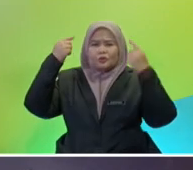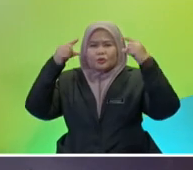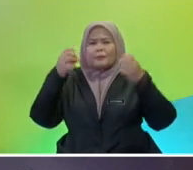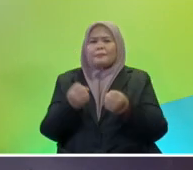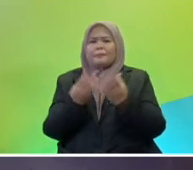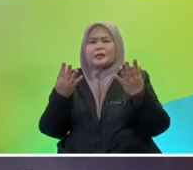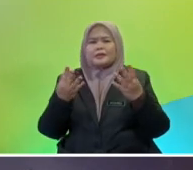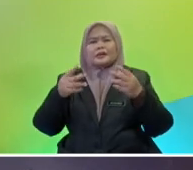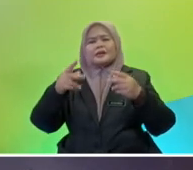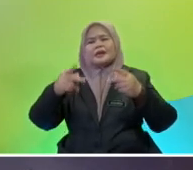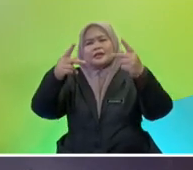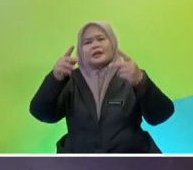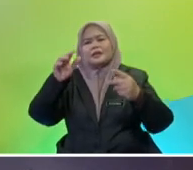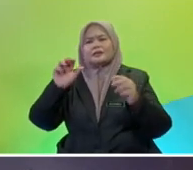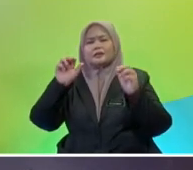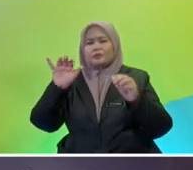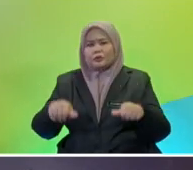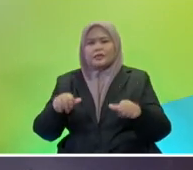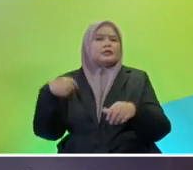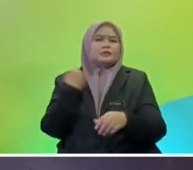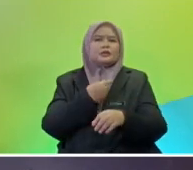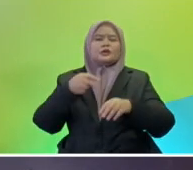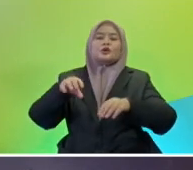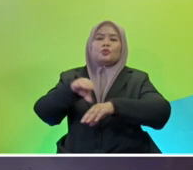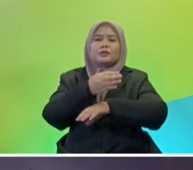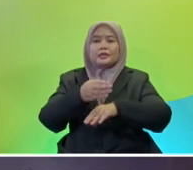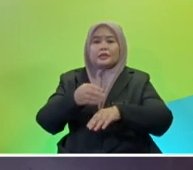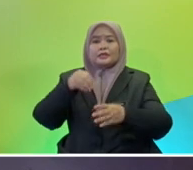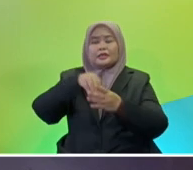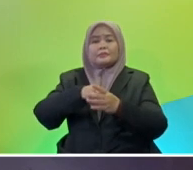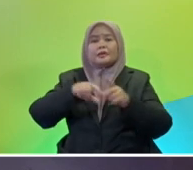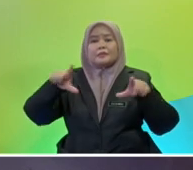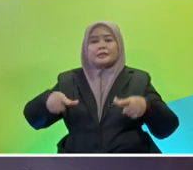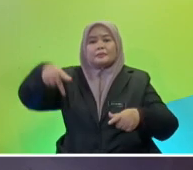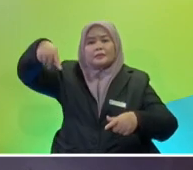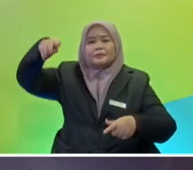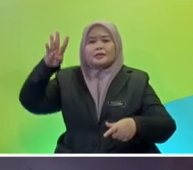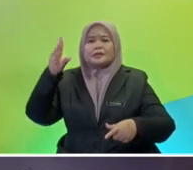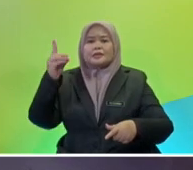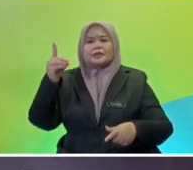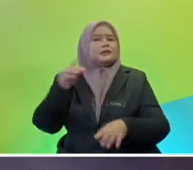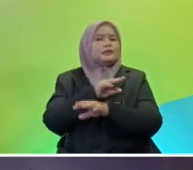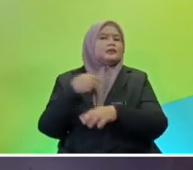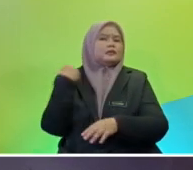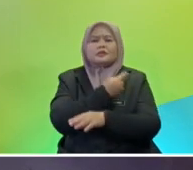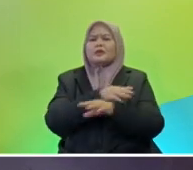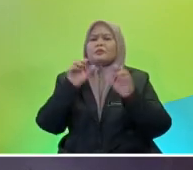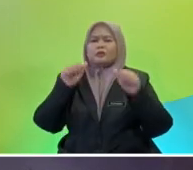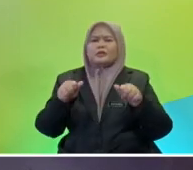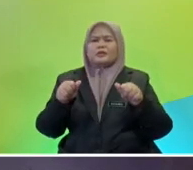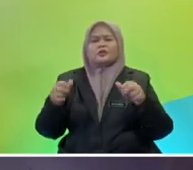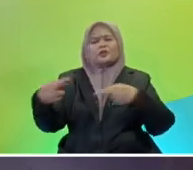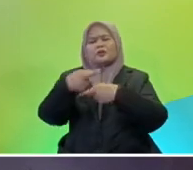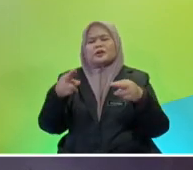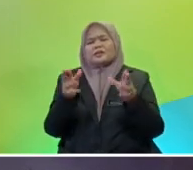kaidah yang kita boleh gunakan dalam hendak melaksanakan pencak silat kita tak boleh orang lingkup